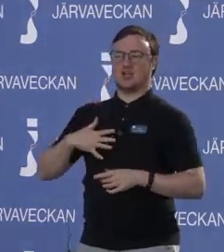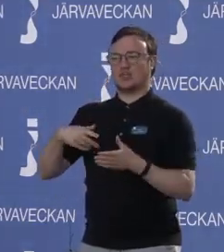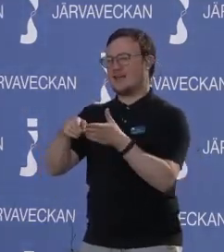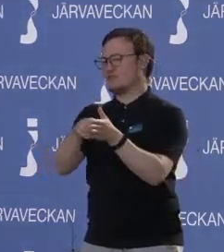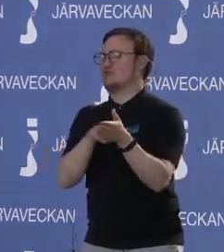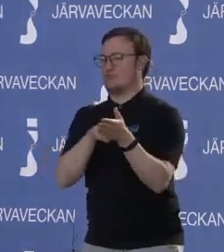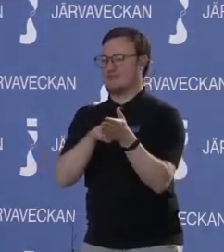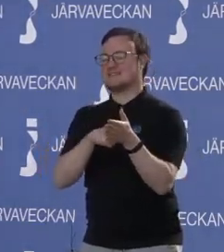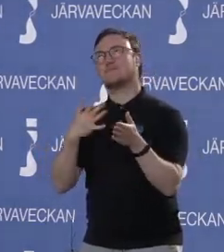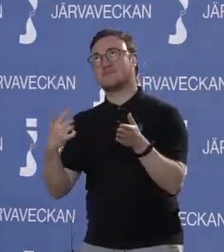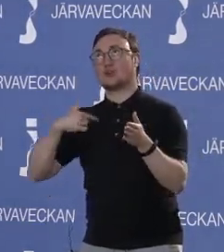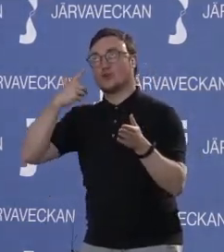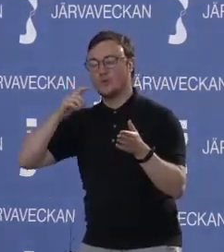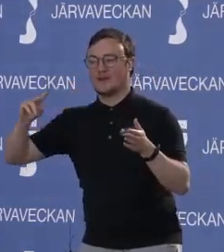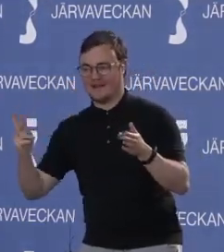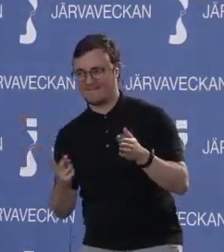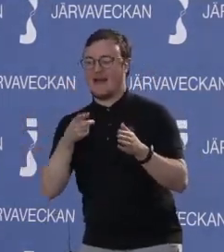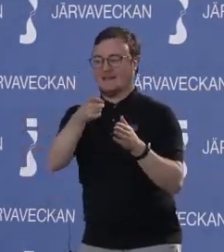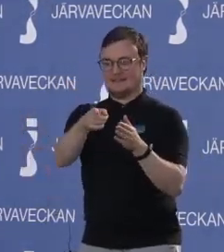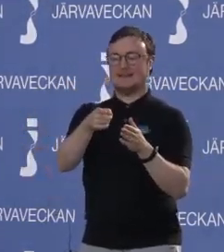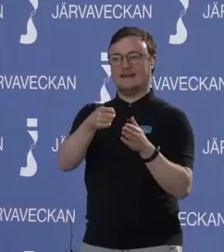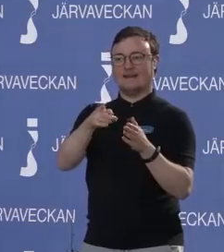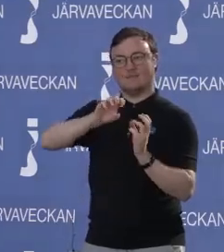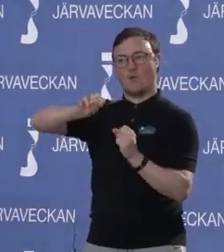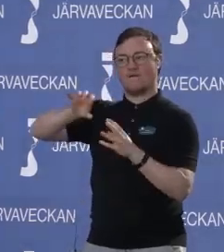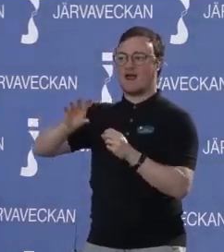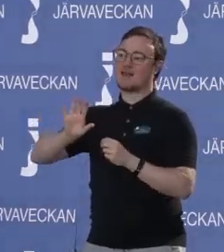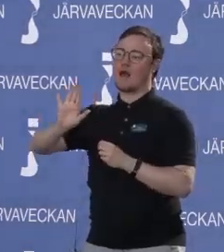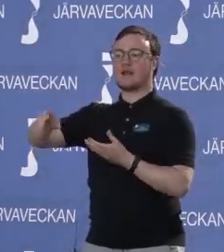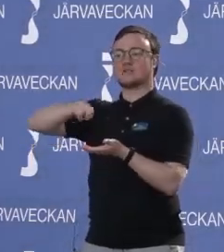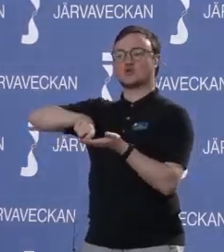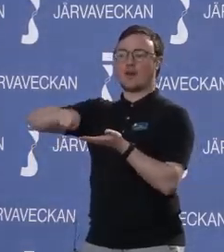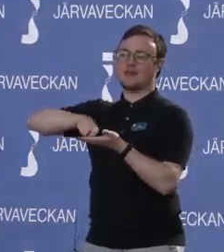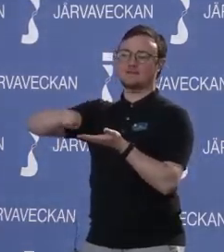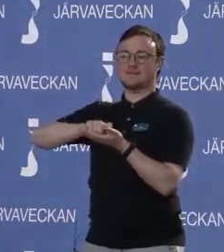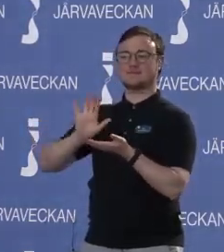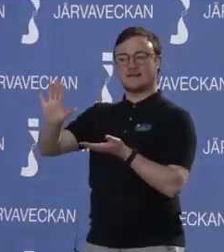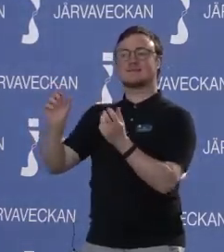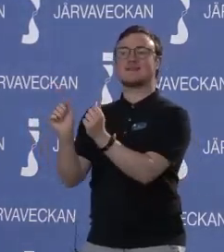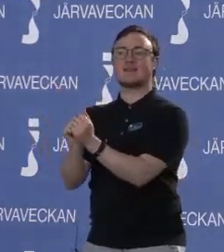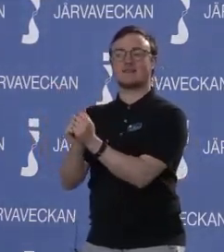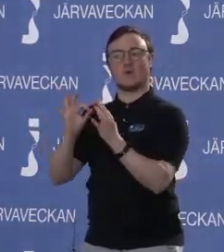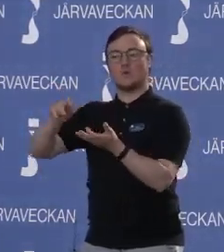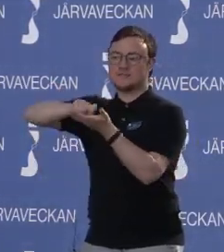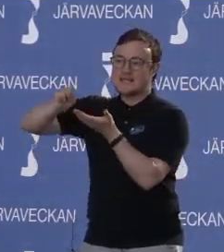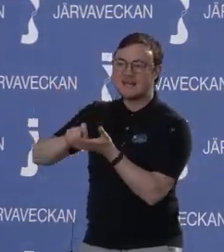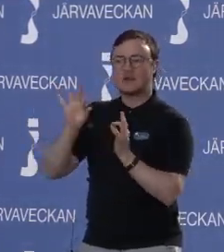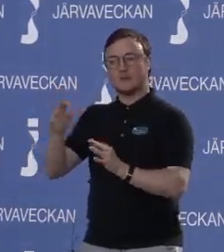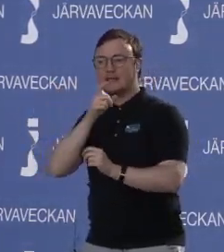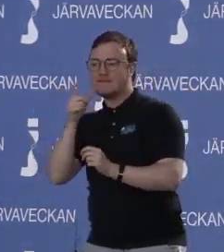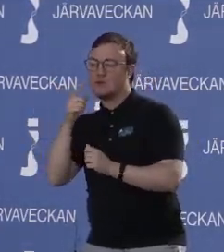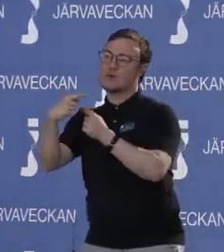troligen speglar ju det sig sen också i journalistiken, tyvärr, tror jag. Sen kanske de är bra på att fånga